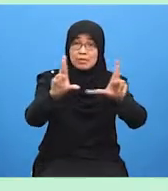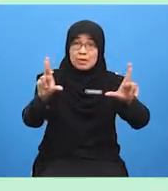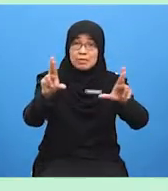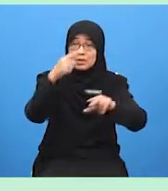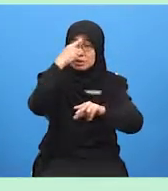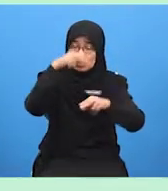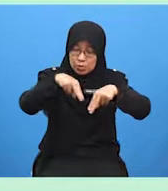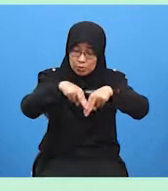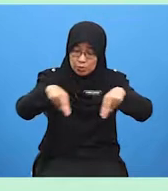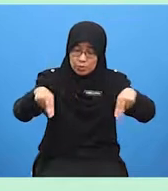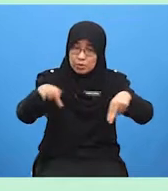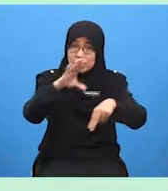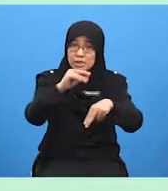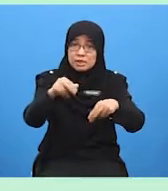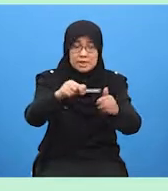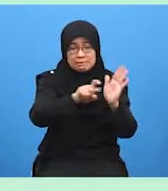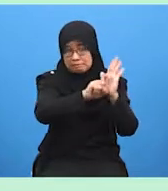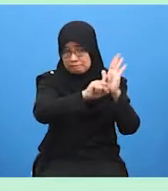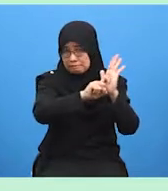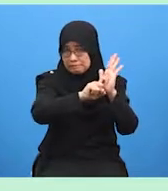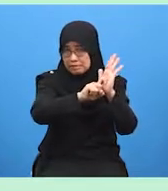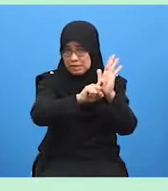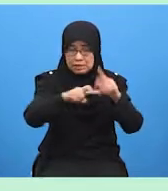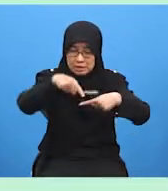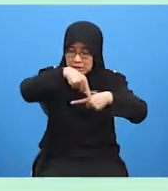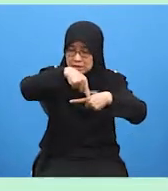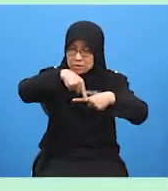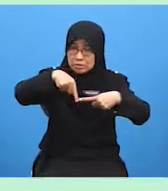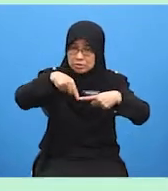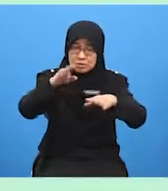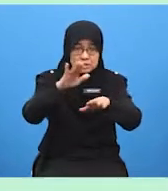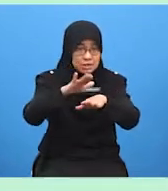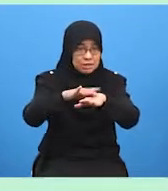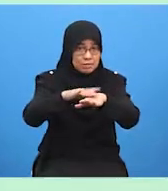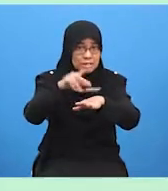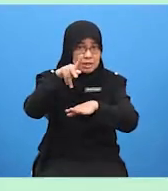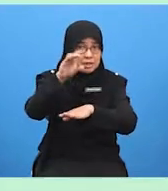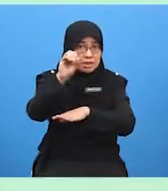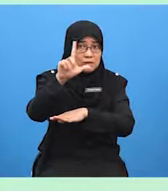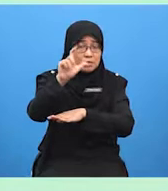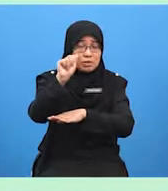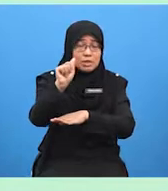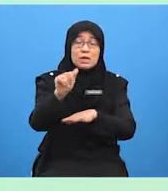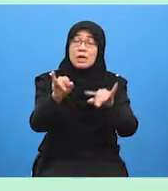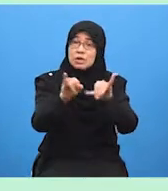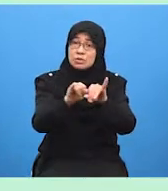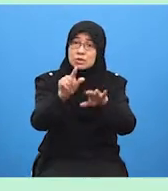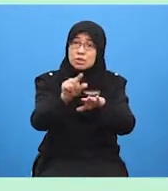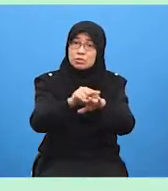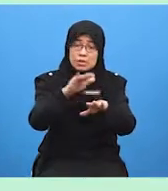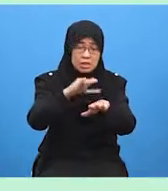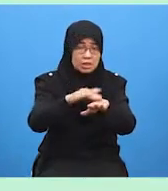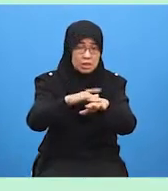menanda garisan lurus pada pola. Ia juga digunakan untuk mengukur fabrik. Pembaris melengkung